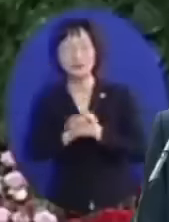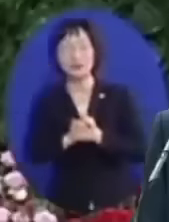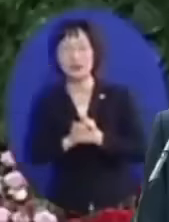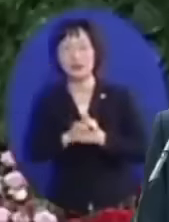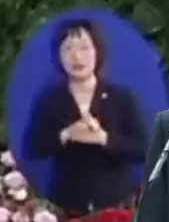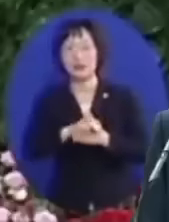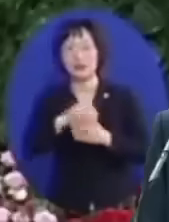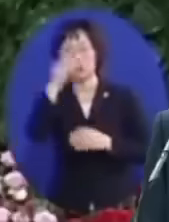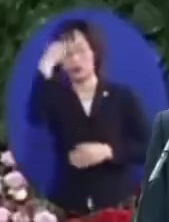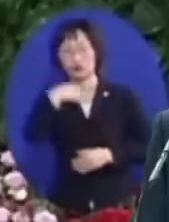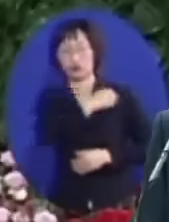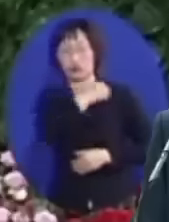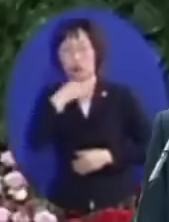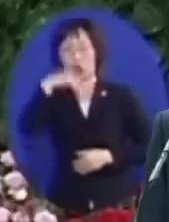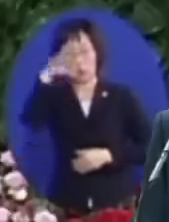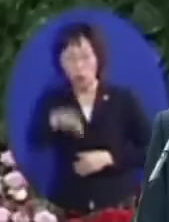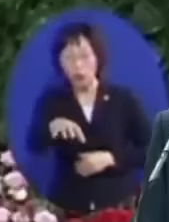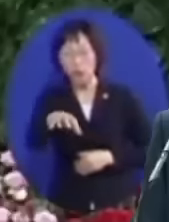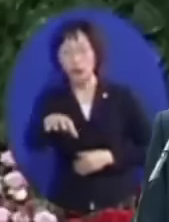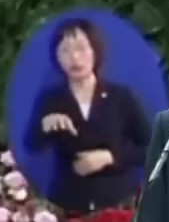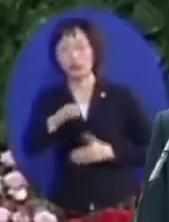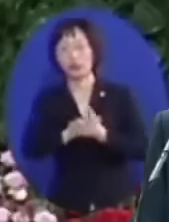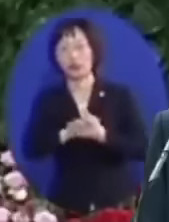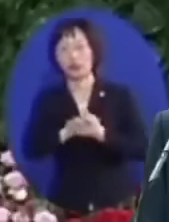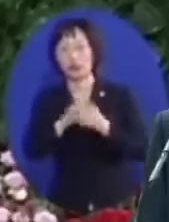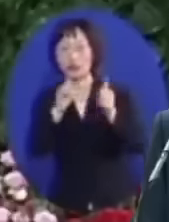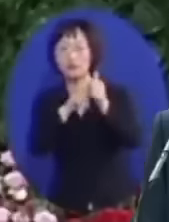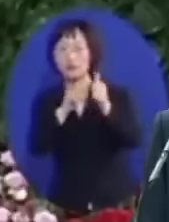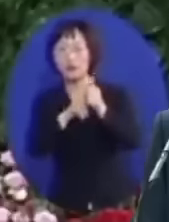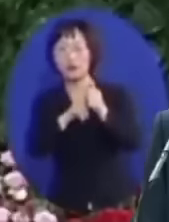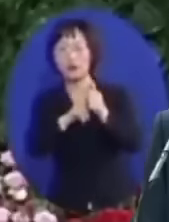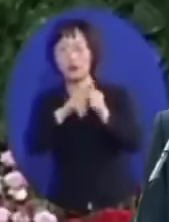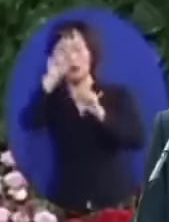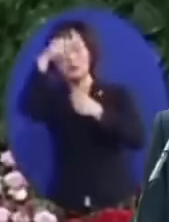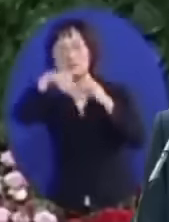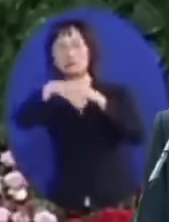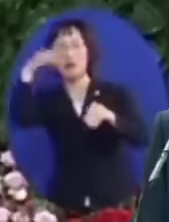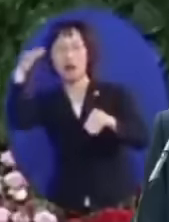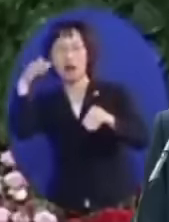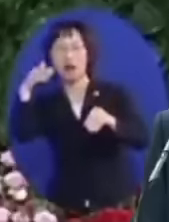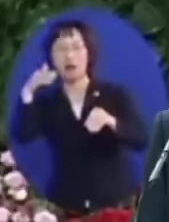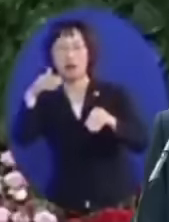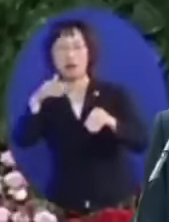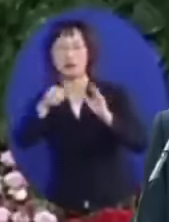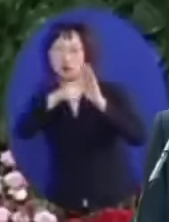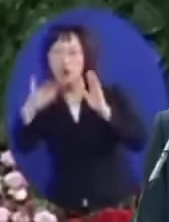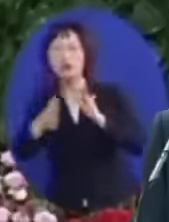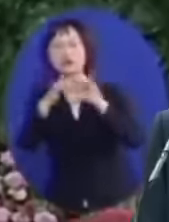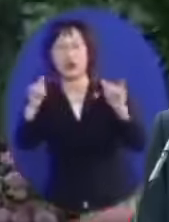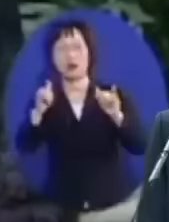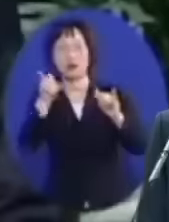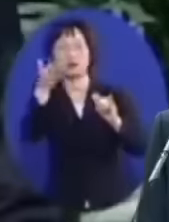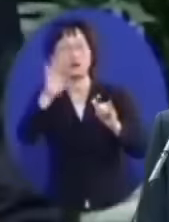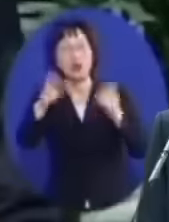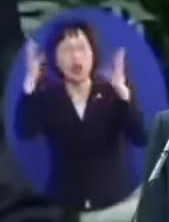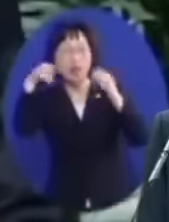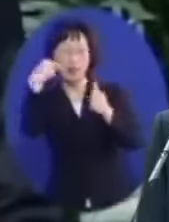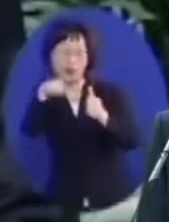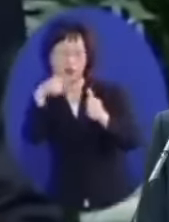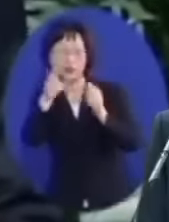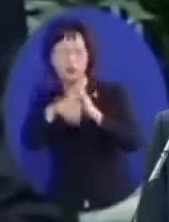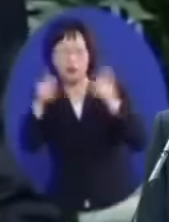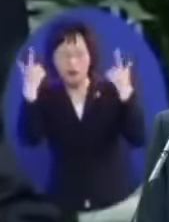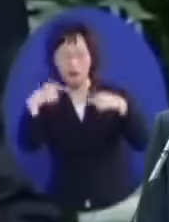원장은 맨발의 수도사로 알려져 있었습니다. 그런데 그는 어린이들을 가르칠 때 늘 모자를 벗어서 머리를